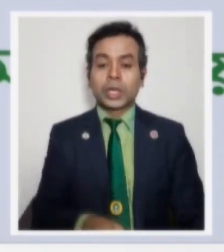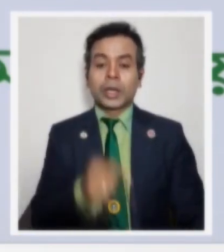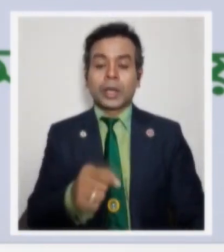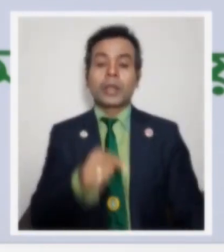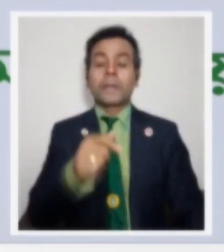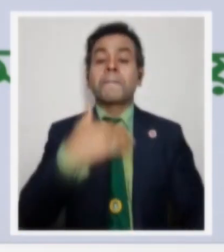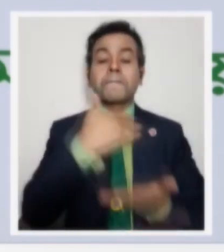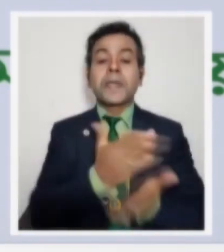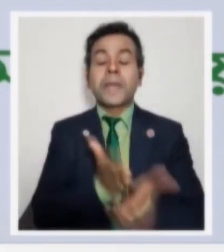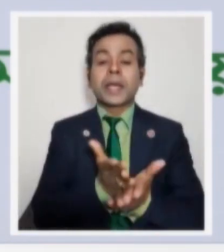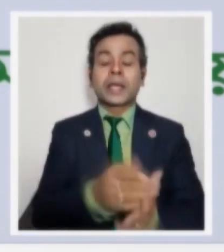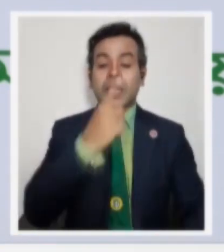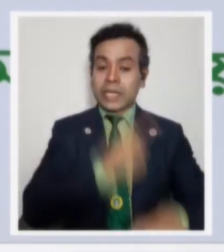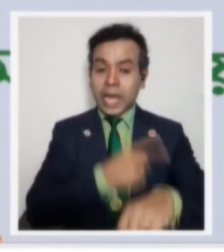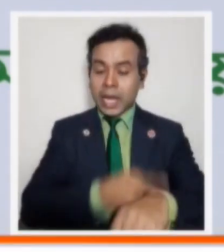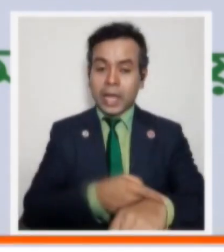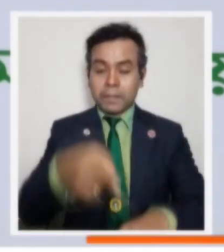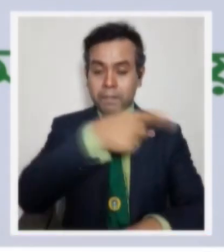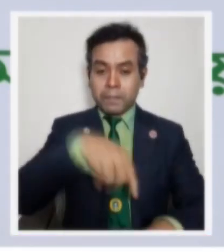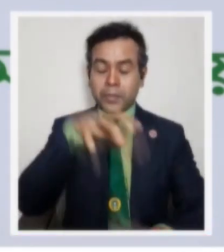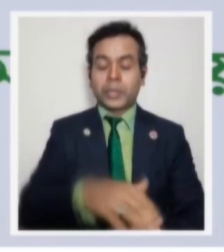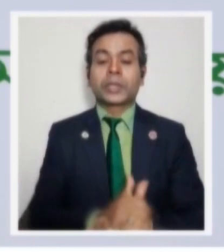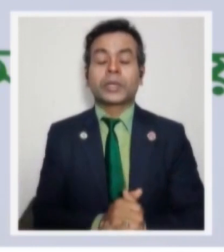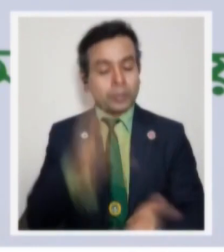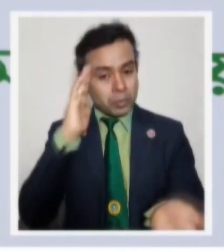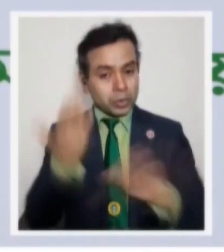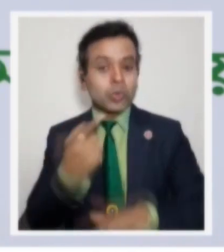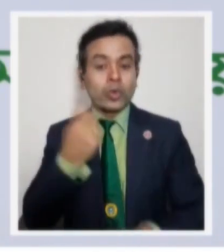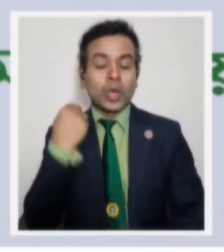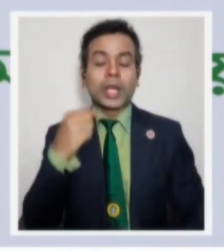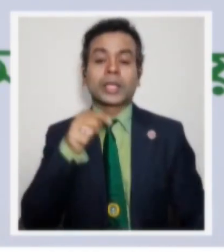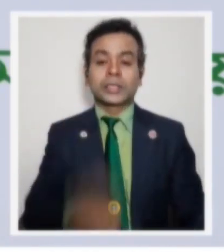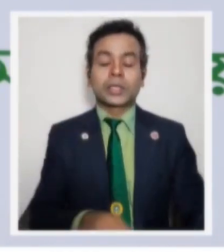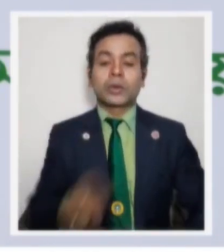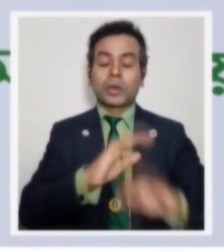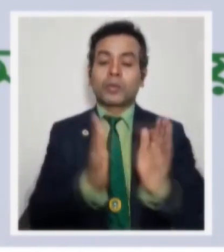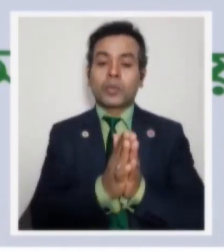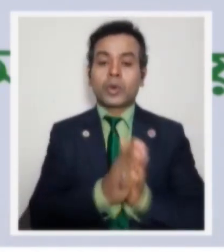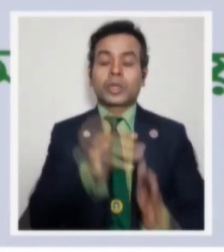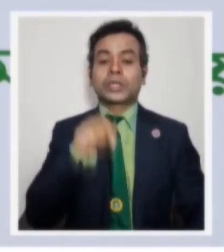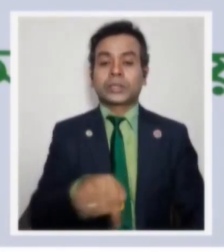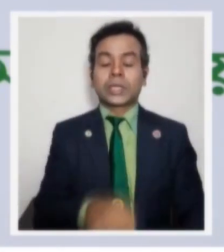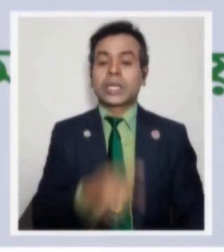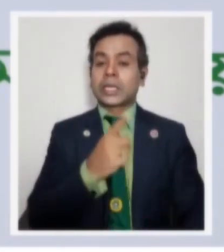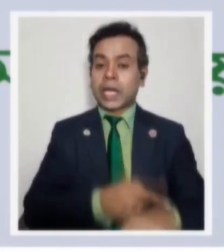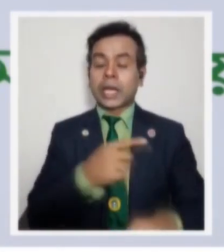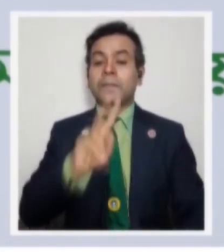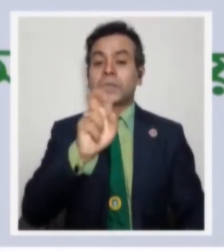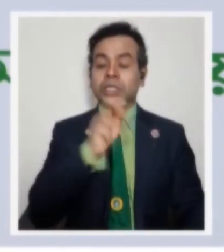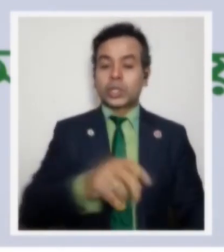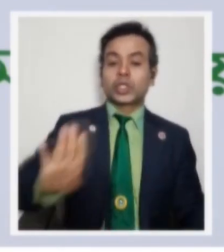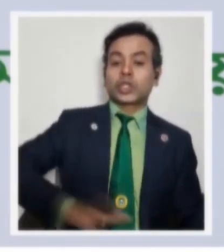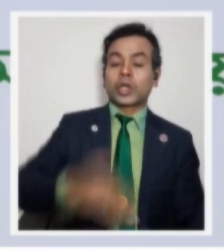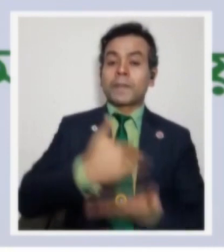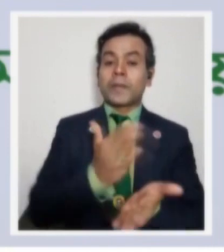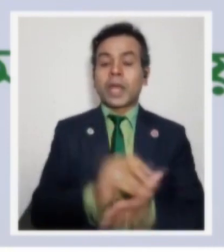22.9%। বয়স বিশ্লেষণে দেখা যায়, এটা পূর্বে বললাম, বিভাগ ভিত্তিক দেখা যায় ঢাকা